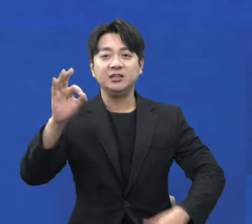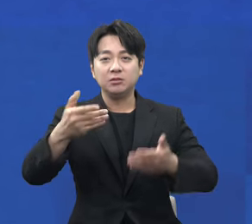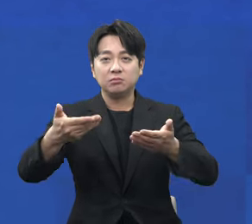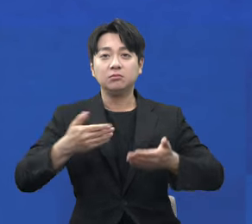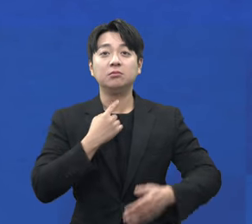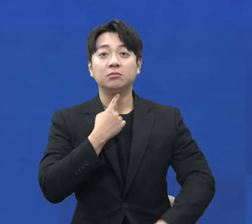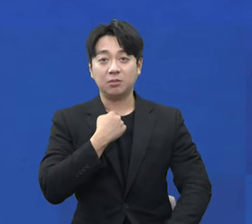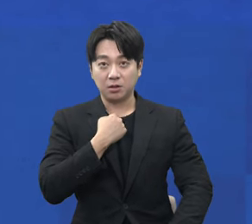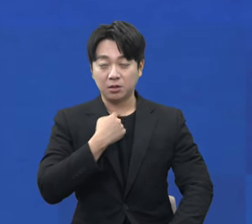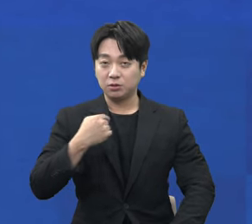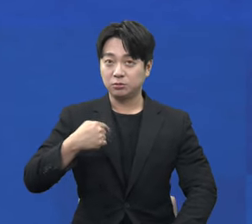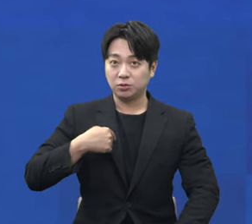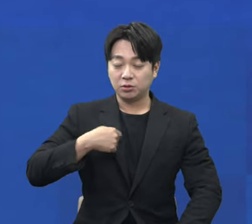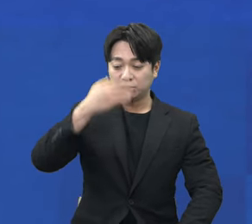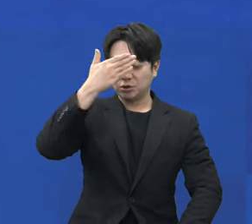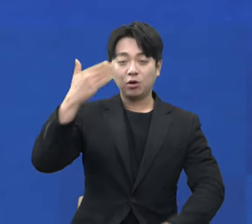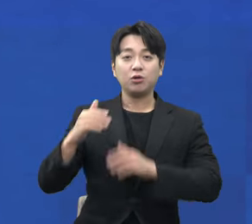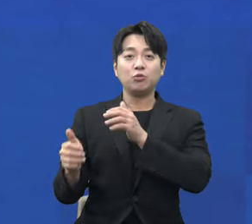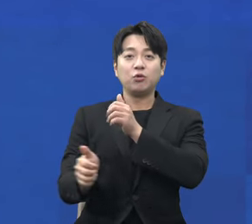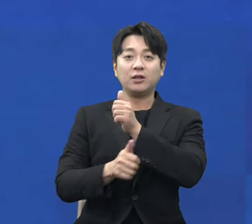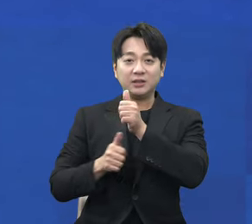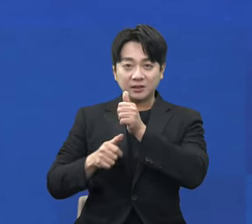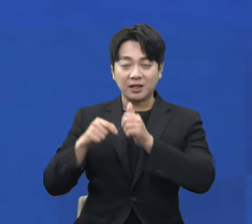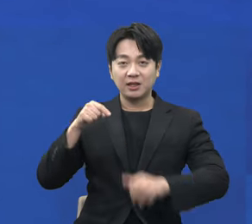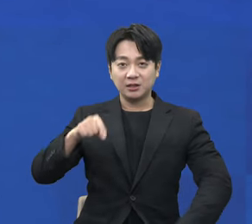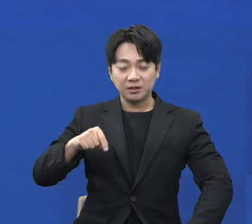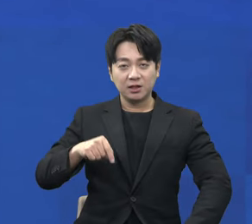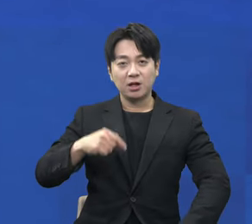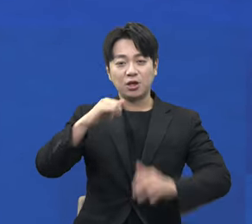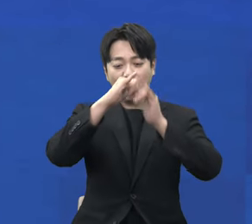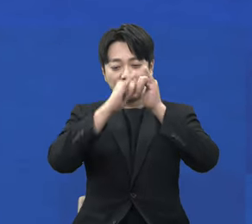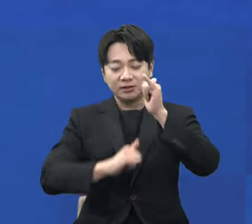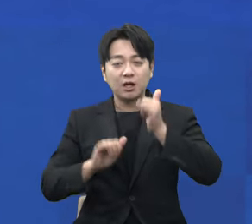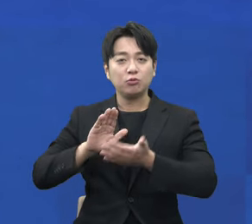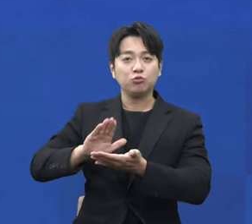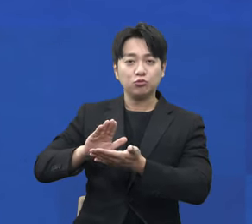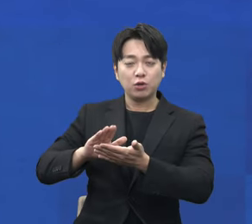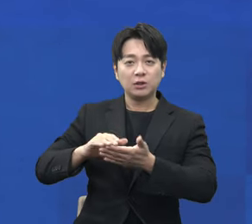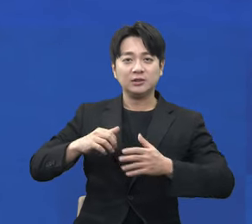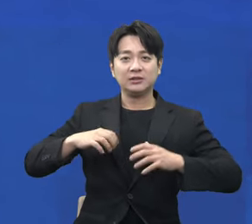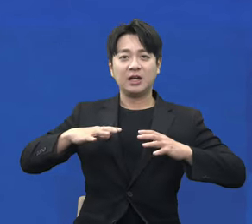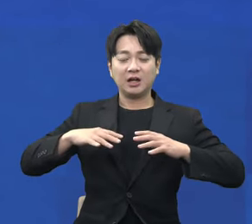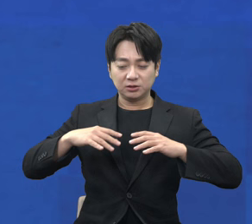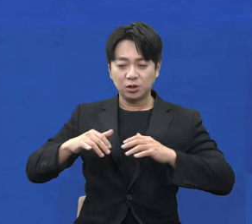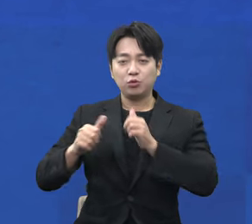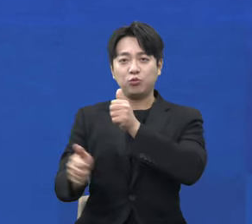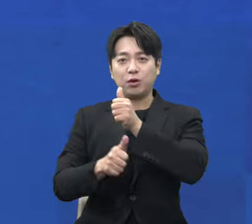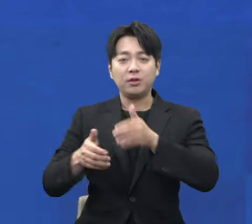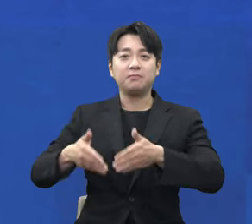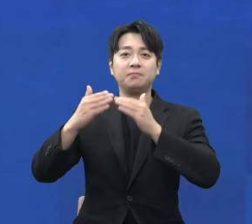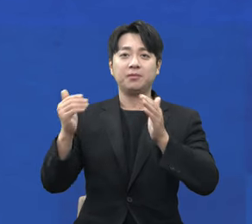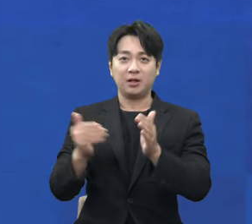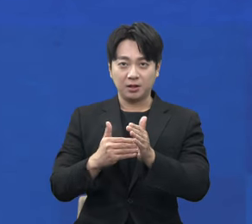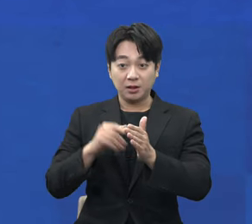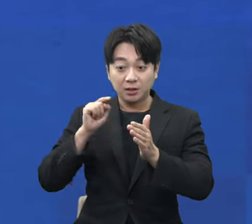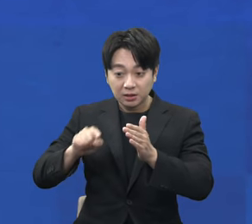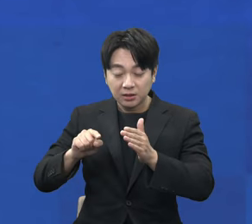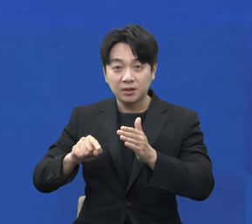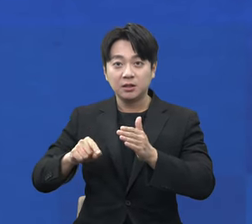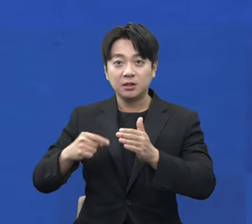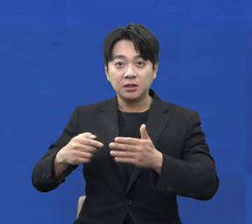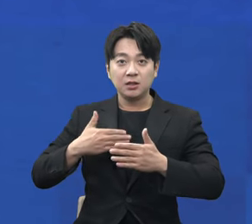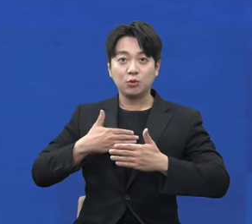남는 청년위원회가 됐습니다. 그때 생각했습니다. 이 서울의 울림을 전국의 울림으로 가져가겠다.